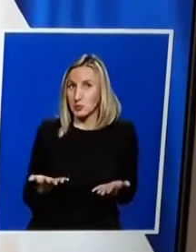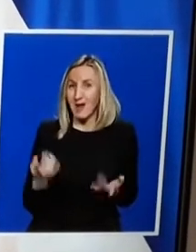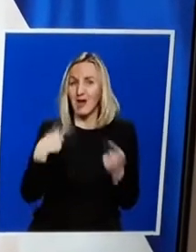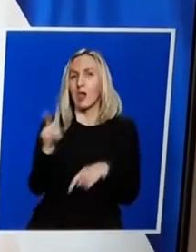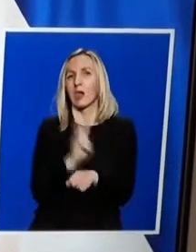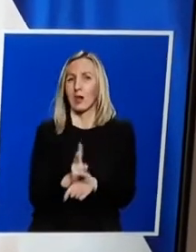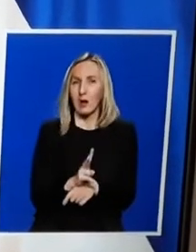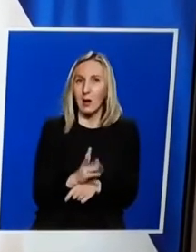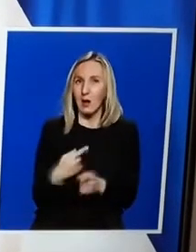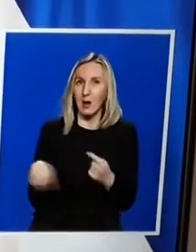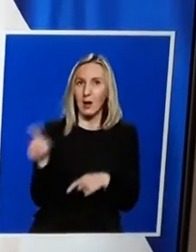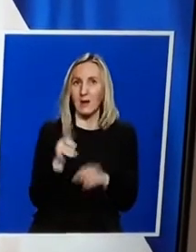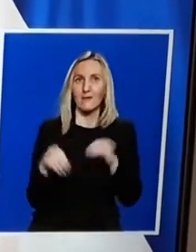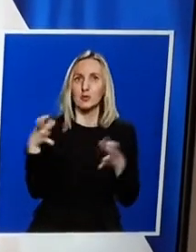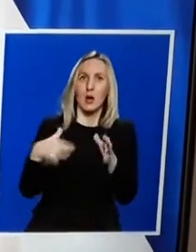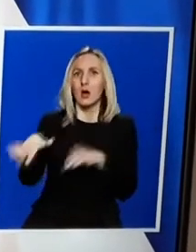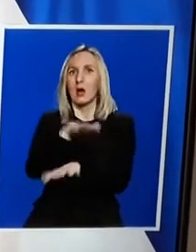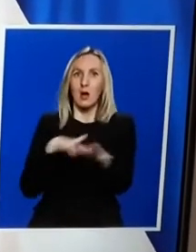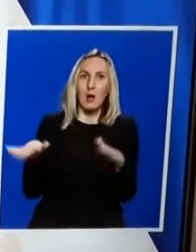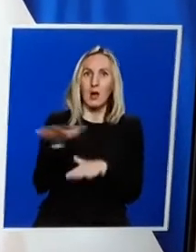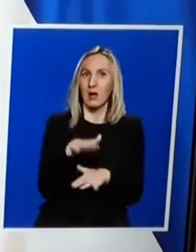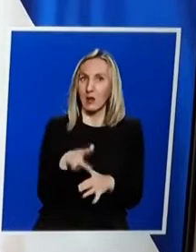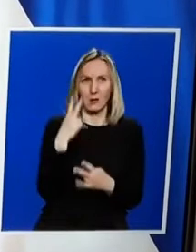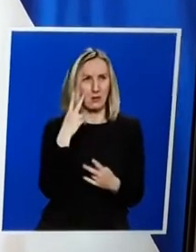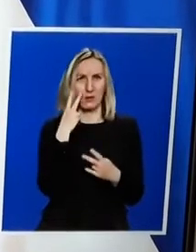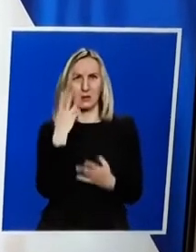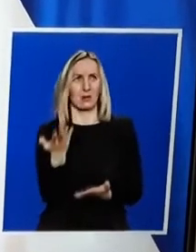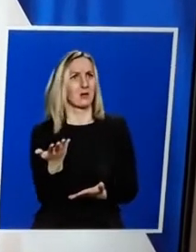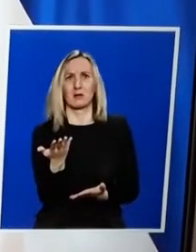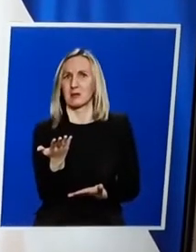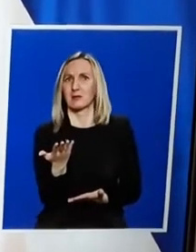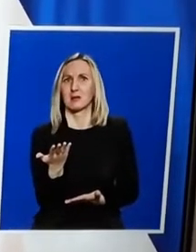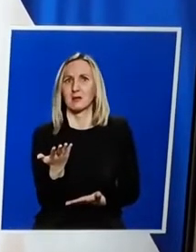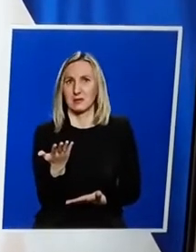zloupotrebe toga su prikazivane i prikazane